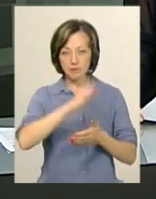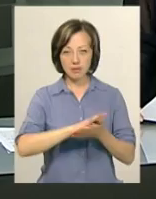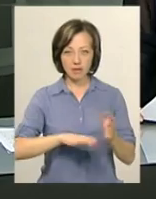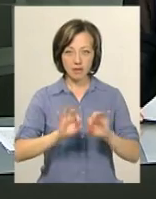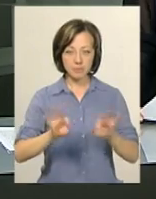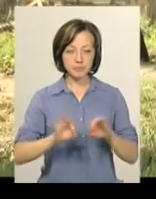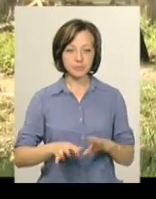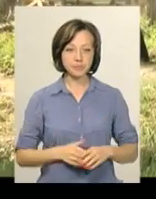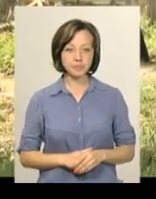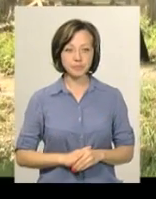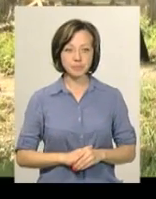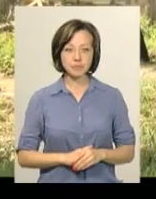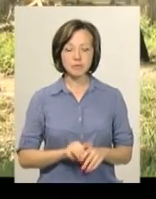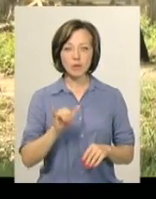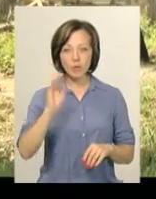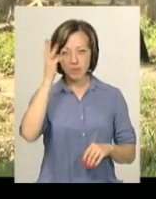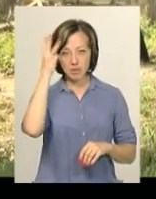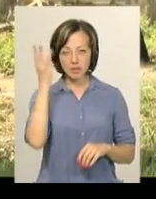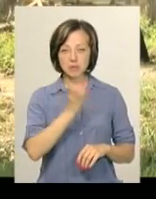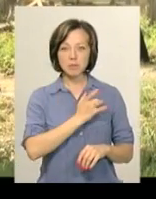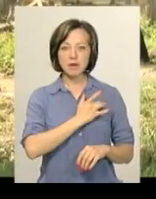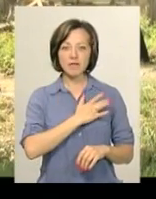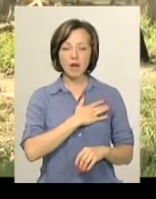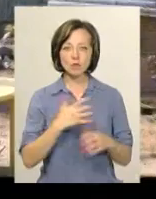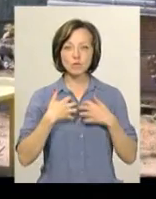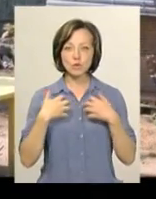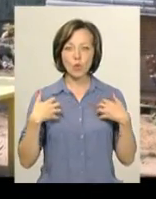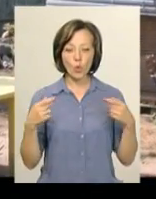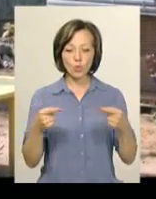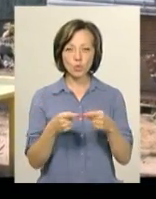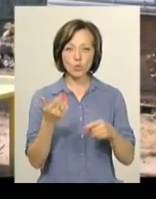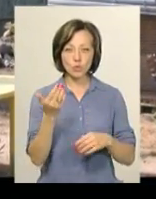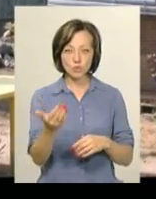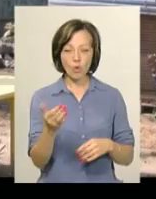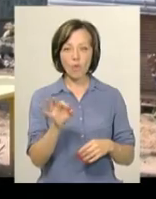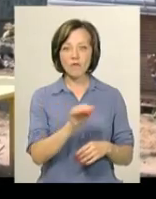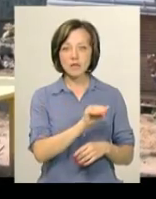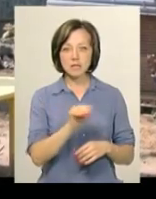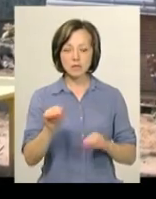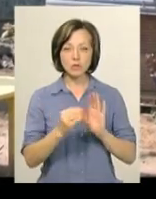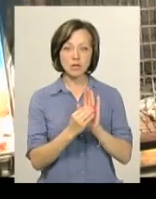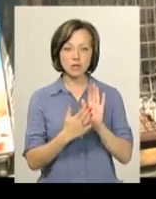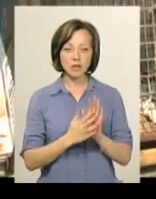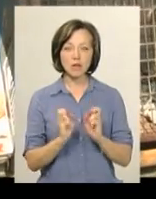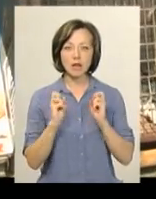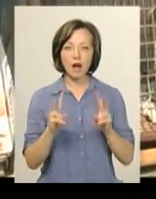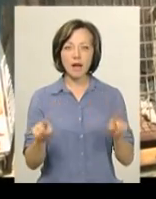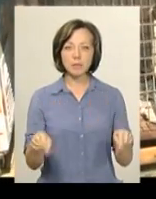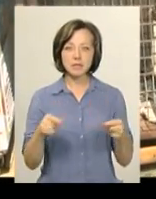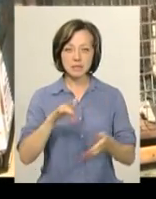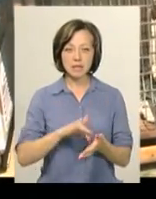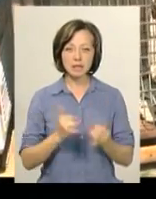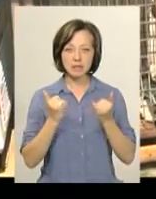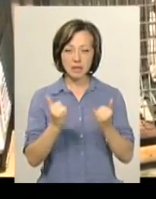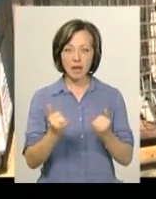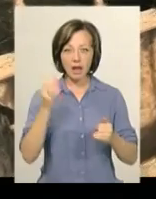далі. У Хмельницькому приватному зоокуточку Сергія Пальохіна, який офіційно зареєстрований як реабілітаційний центр